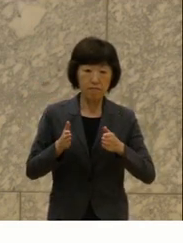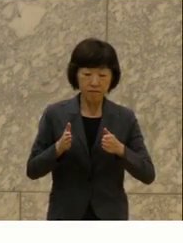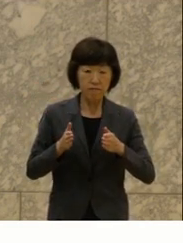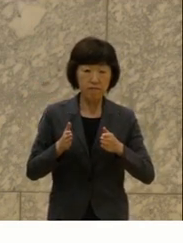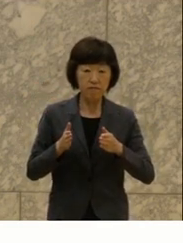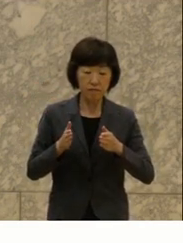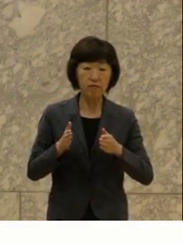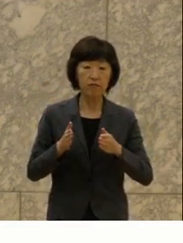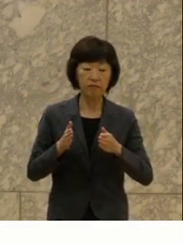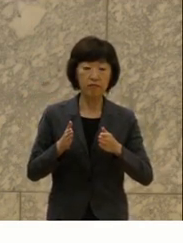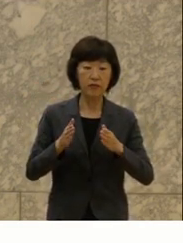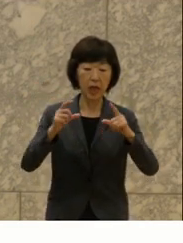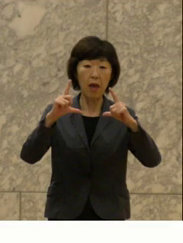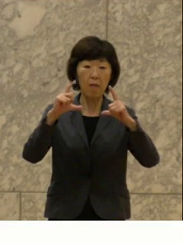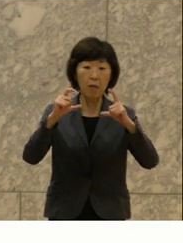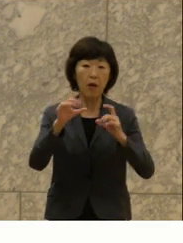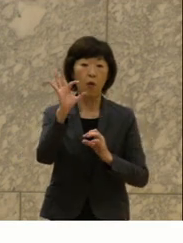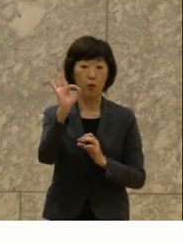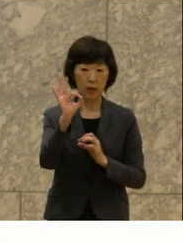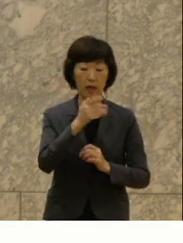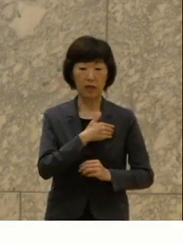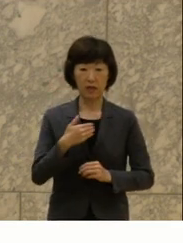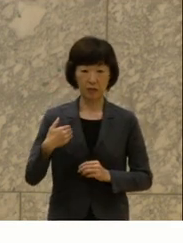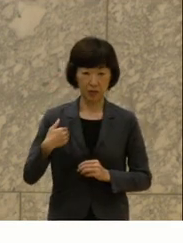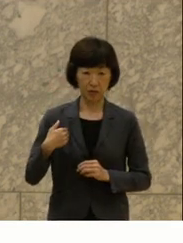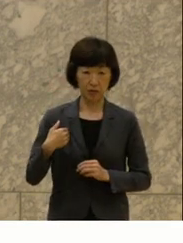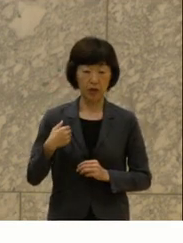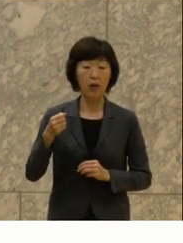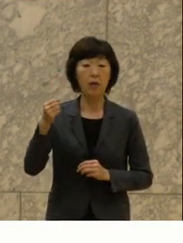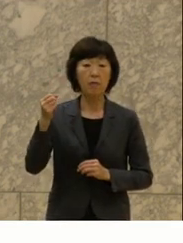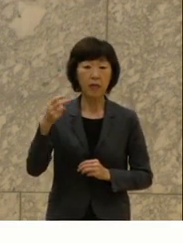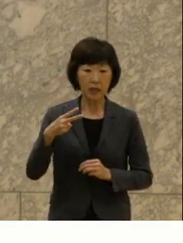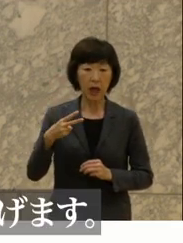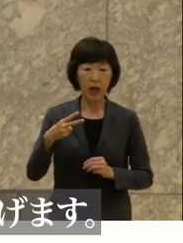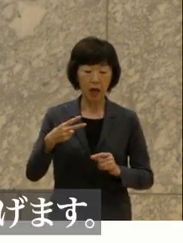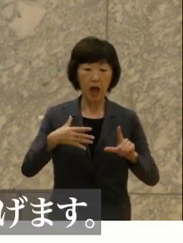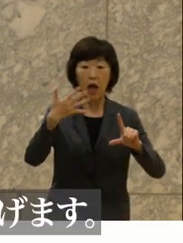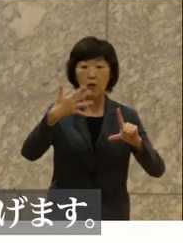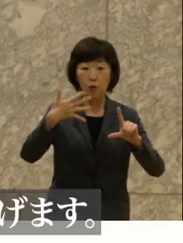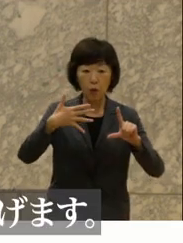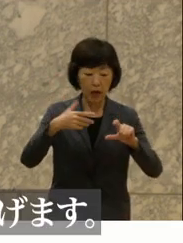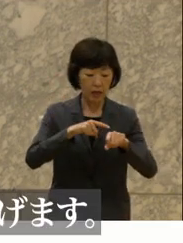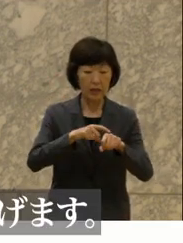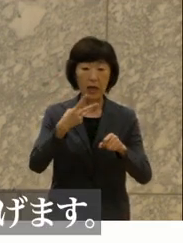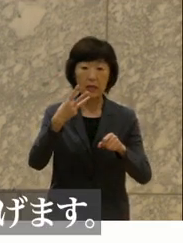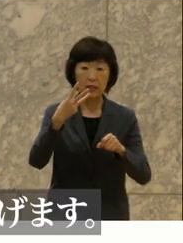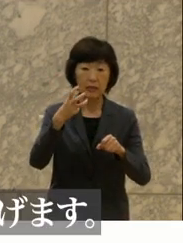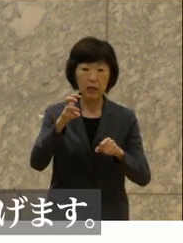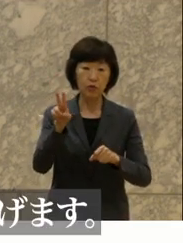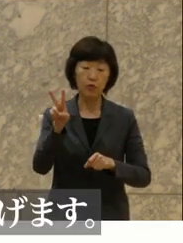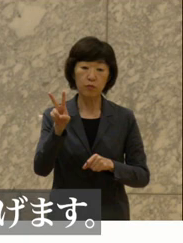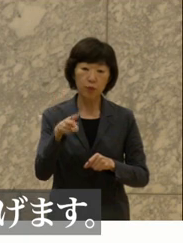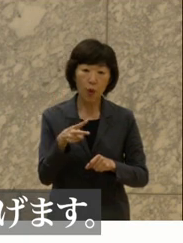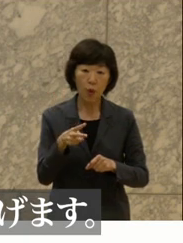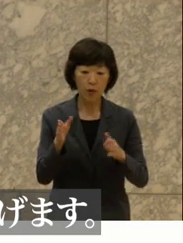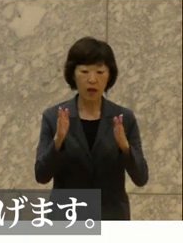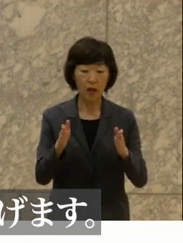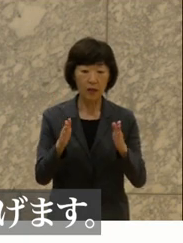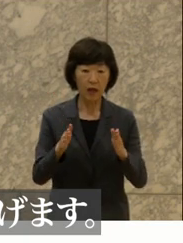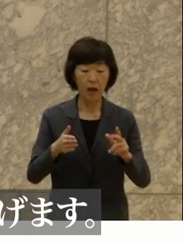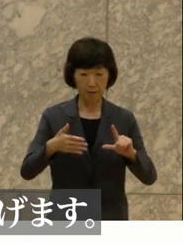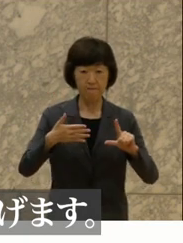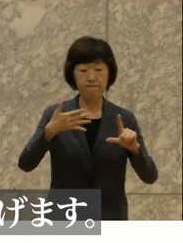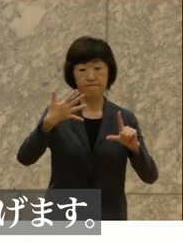ます30秒以内の動画撮影も可能ですがイベント進行の妨げにならないよう